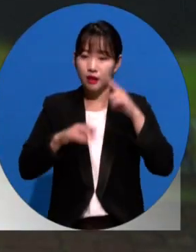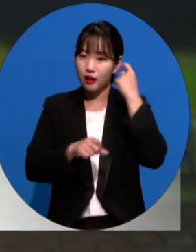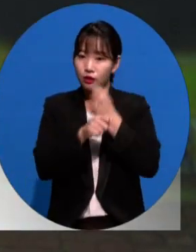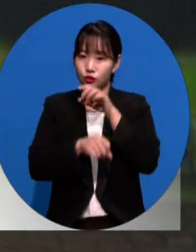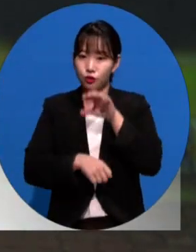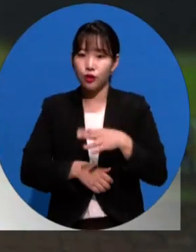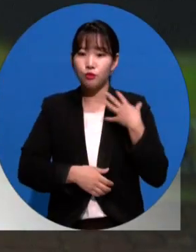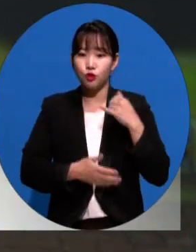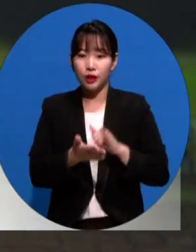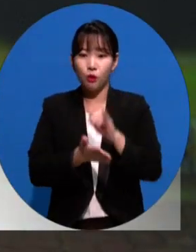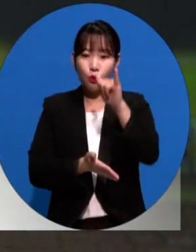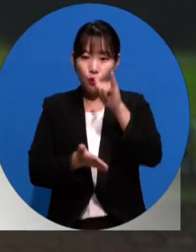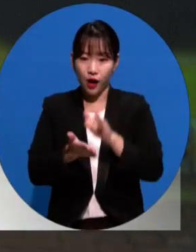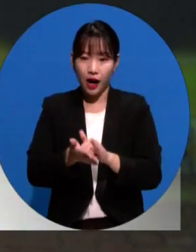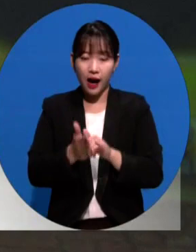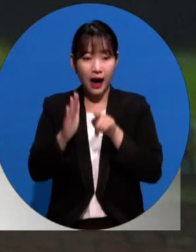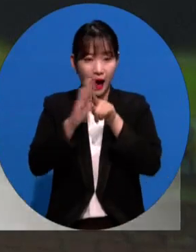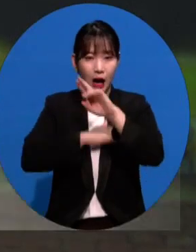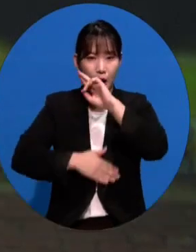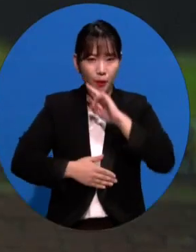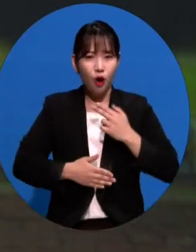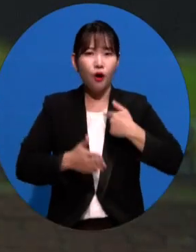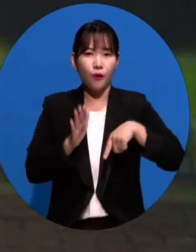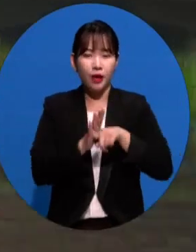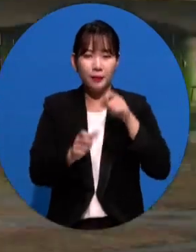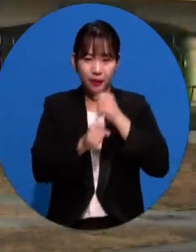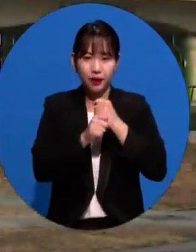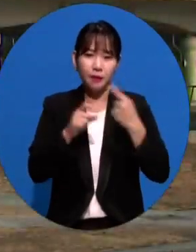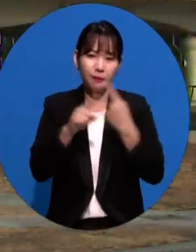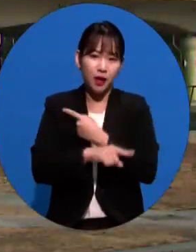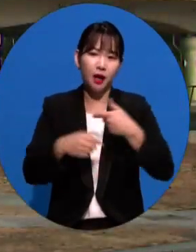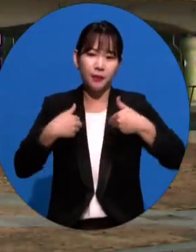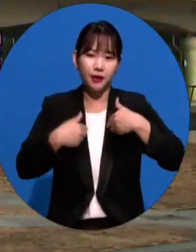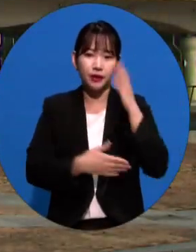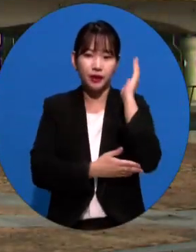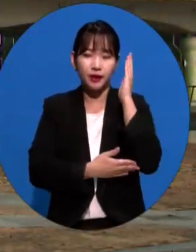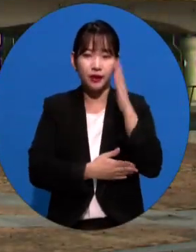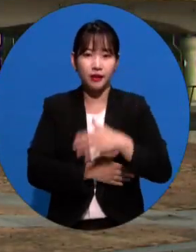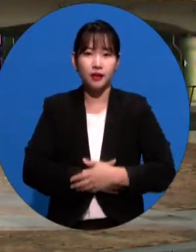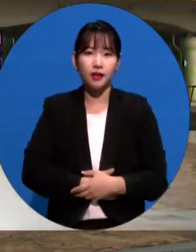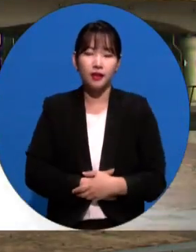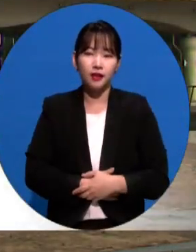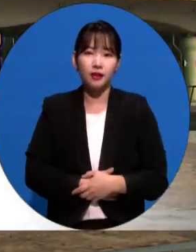광주전남연구원이 무안국제공항의 접근성을 대폭 개선해야 한다고 주장했습니다.